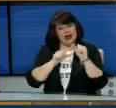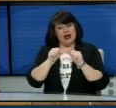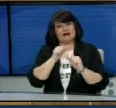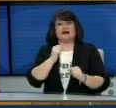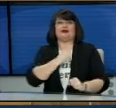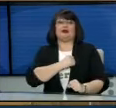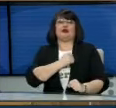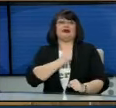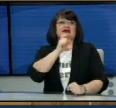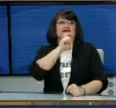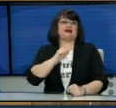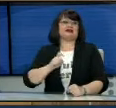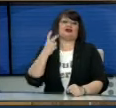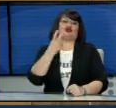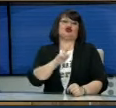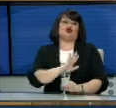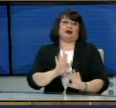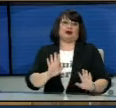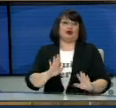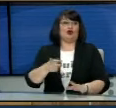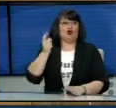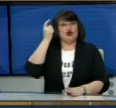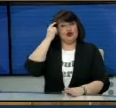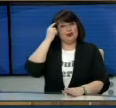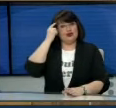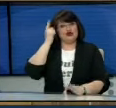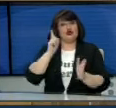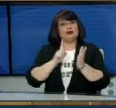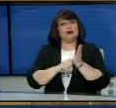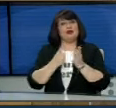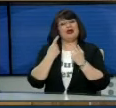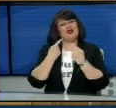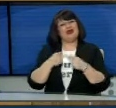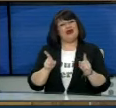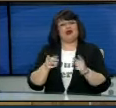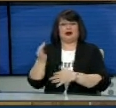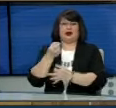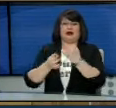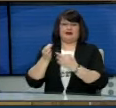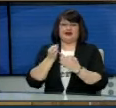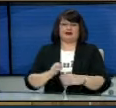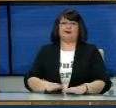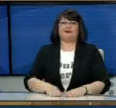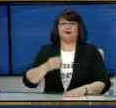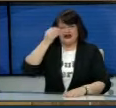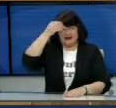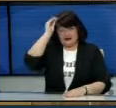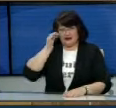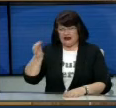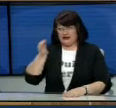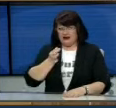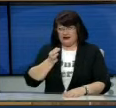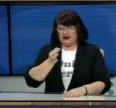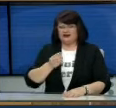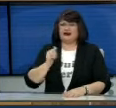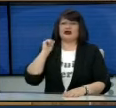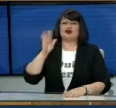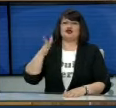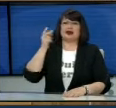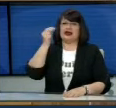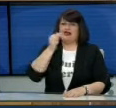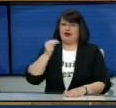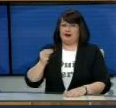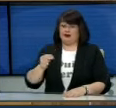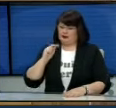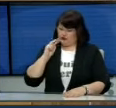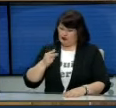κάνετε τέτοιες αντιπαραβολές. Έρχομαι όμως τώρα στην ουσία των όσων είπατε για τα εξωτερικά